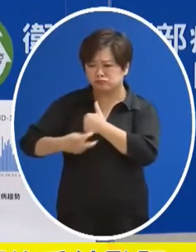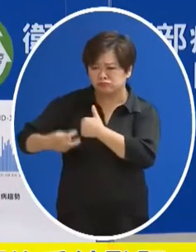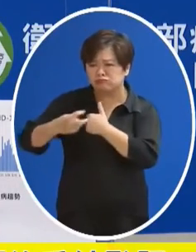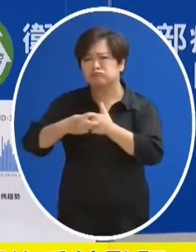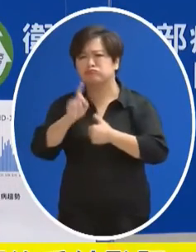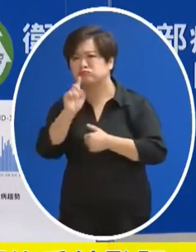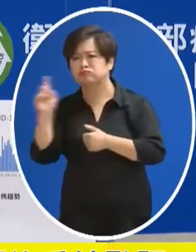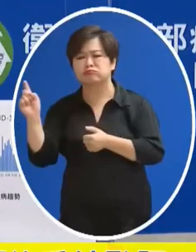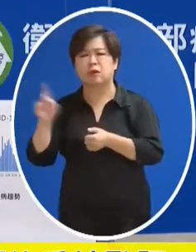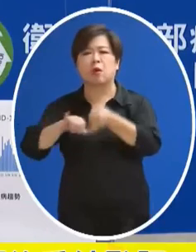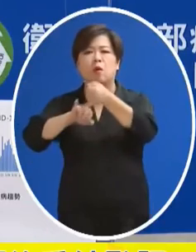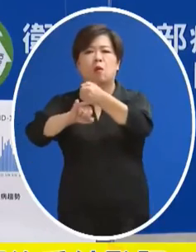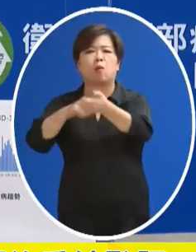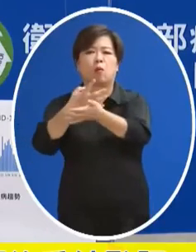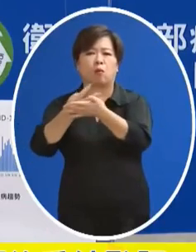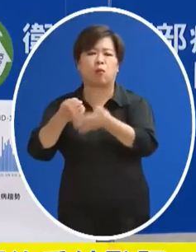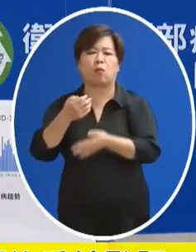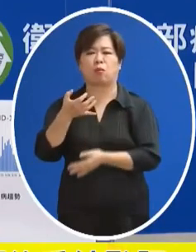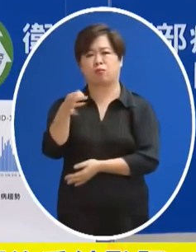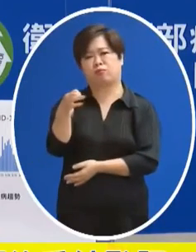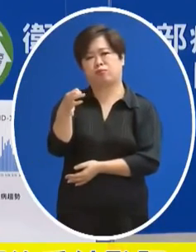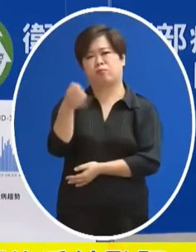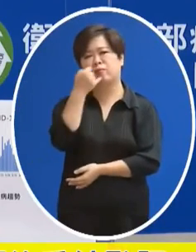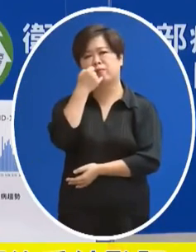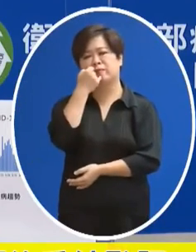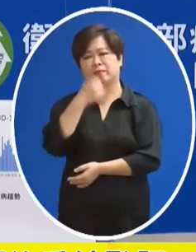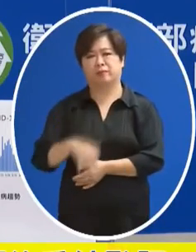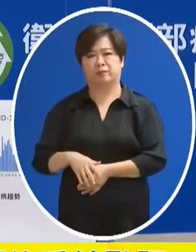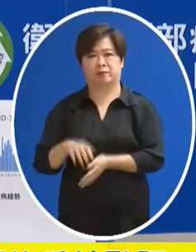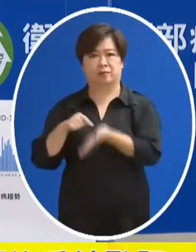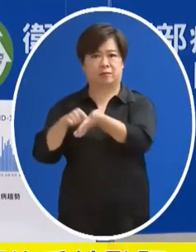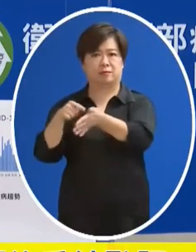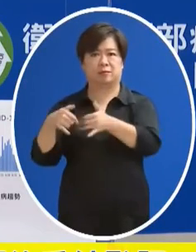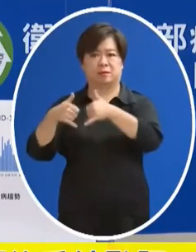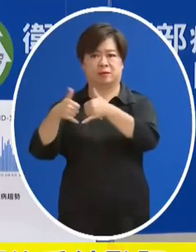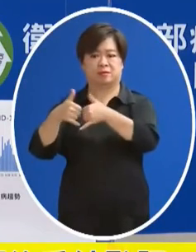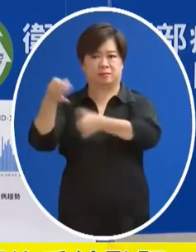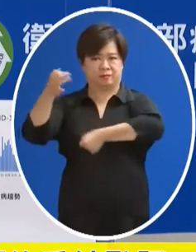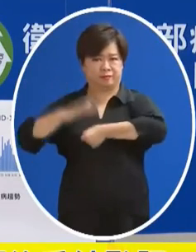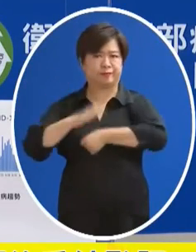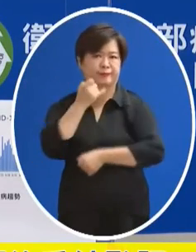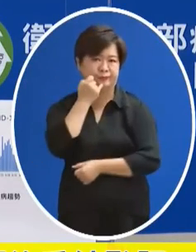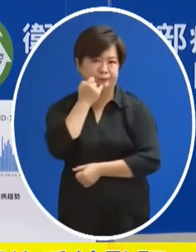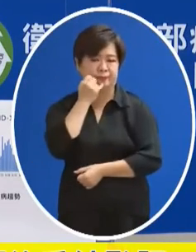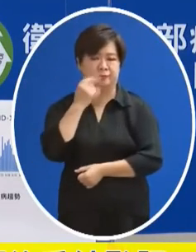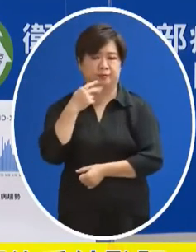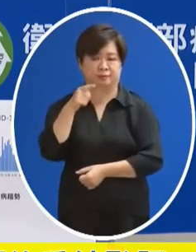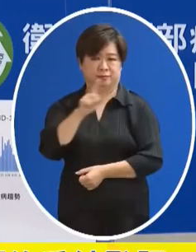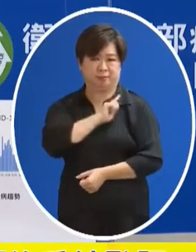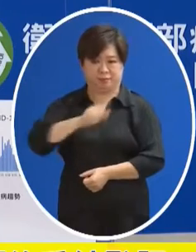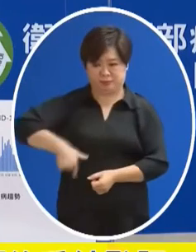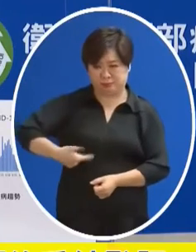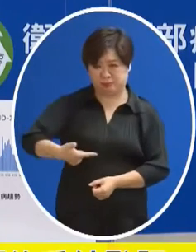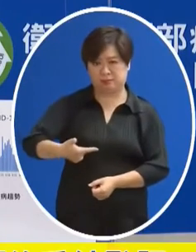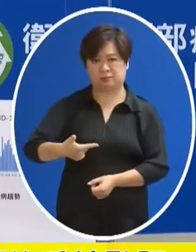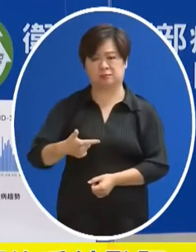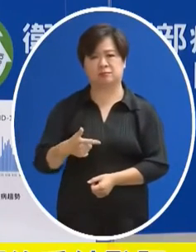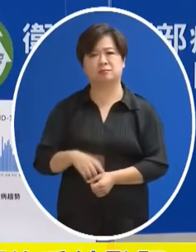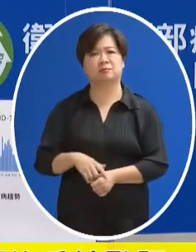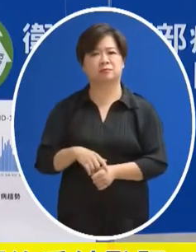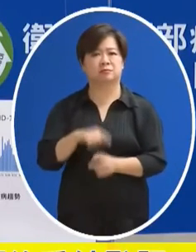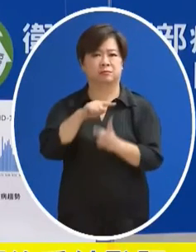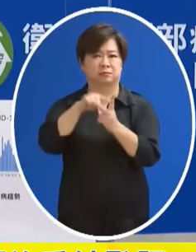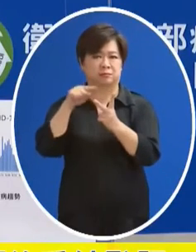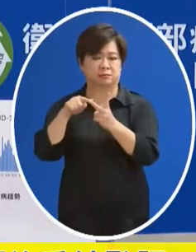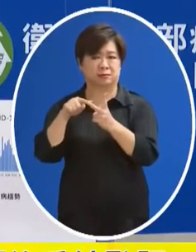那当然就可以收挂号费，好，那然后去报健保相关的医疗费用，或者是它是一个自费的。好，那这是两个，一